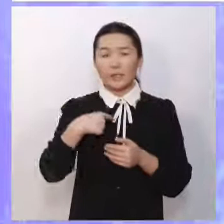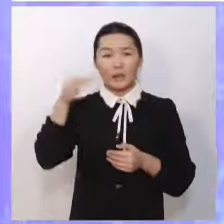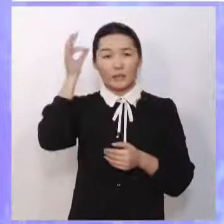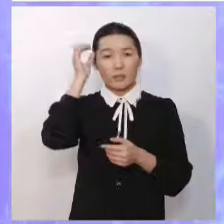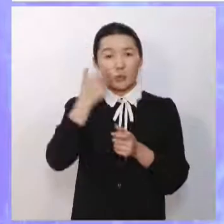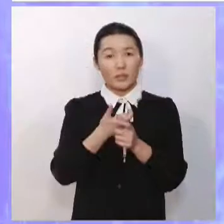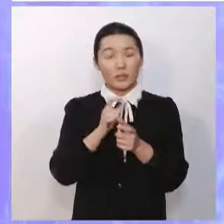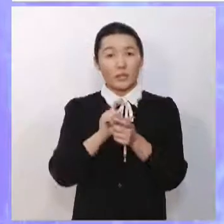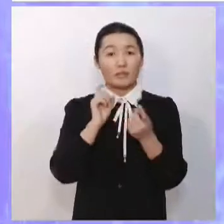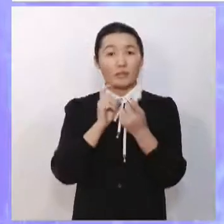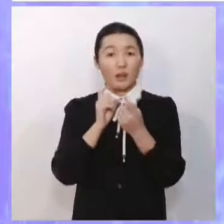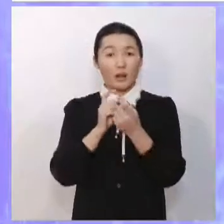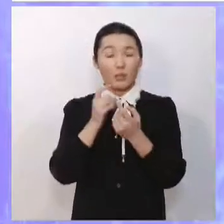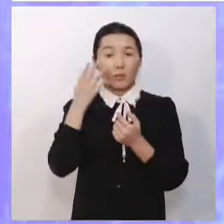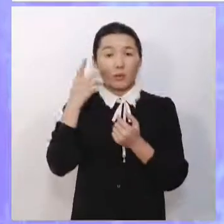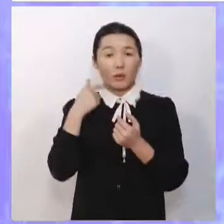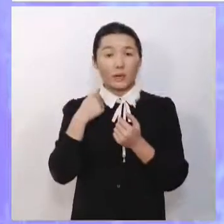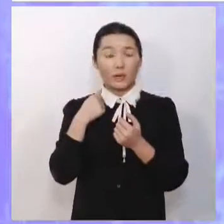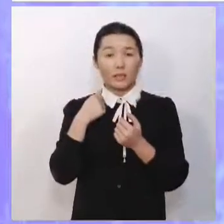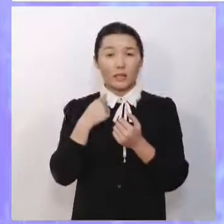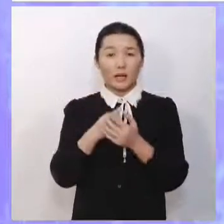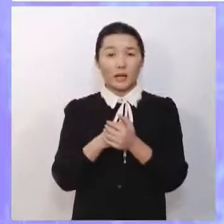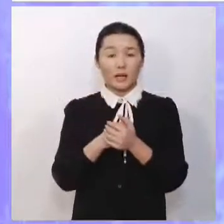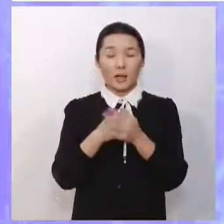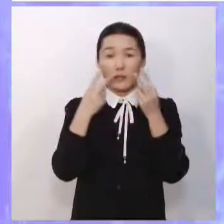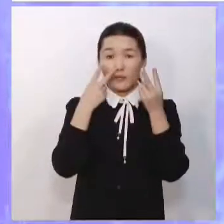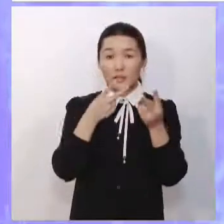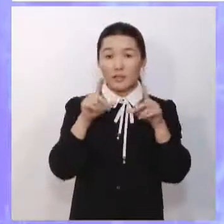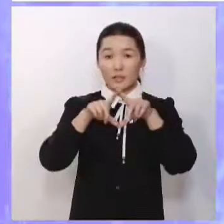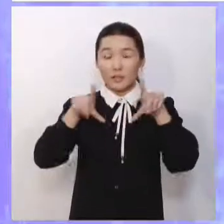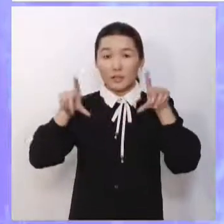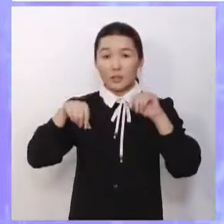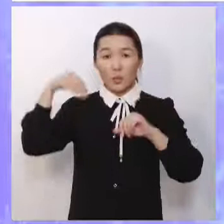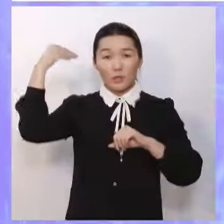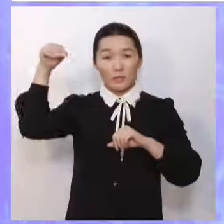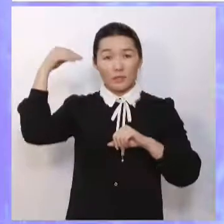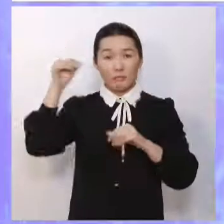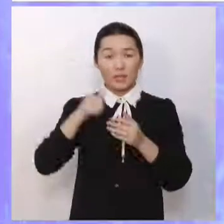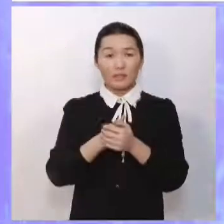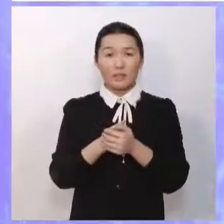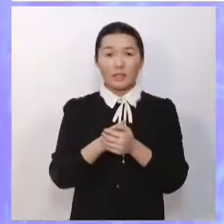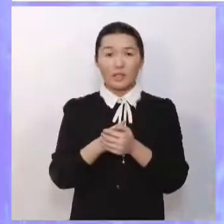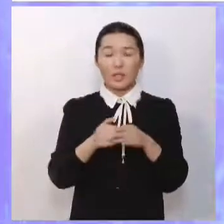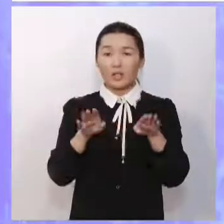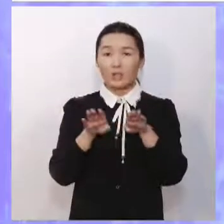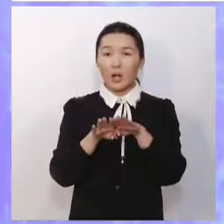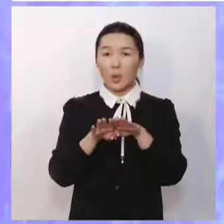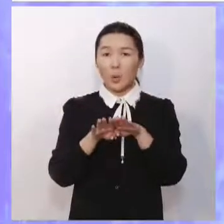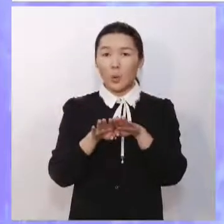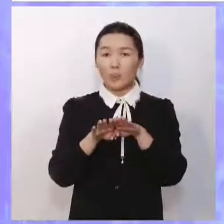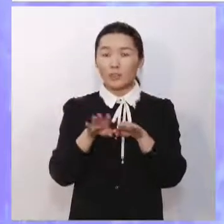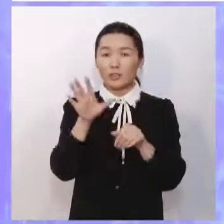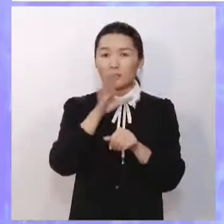эту драку, когда передо мной на школьной переменке такой же вспыхнул